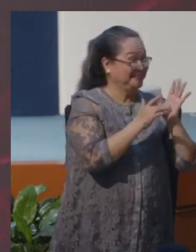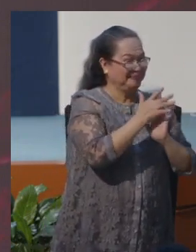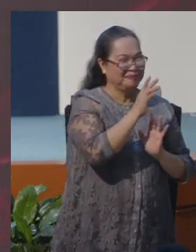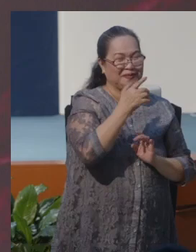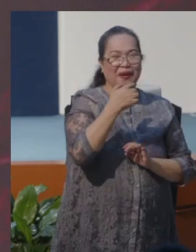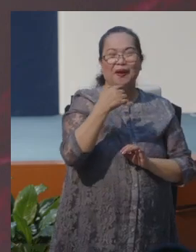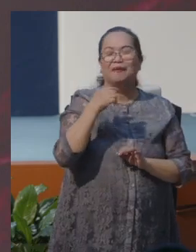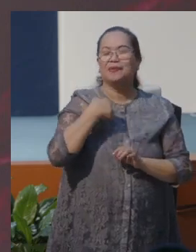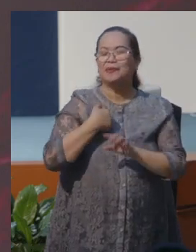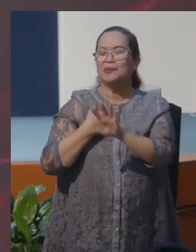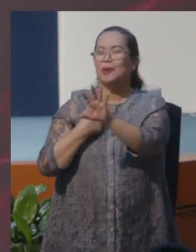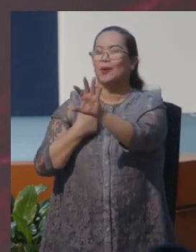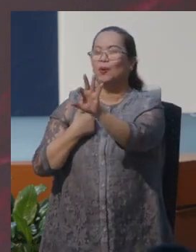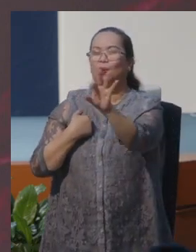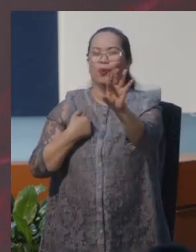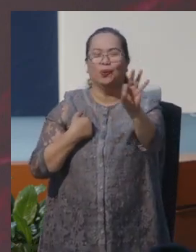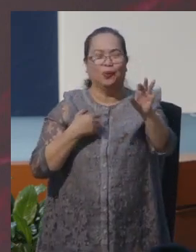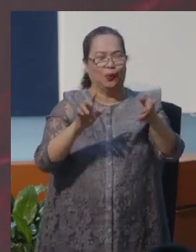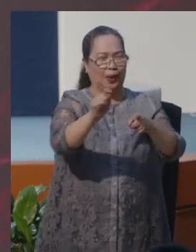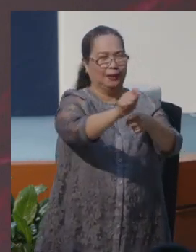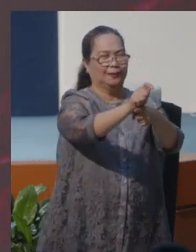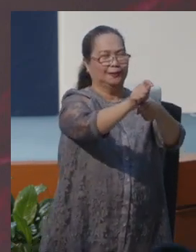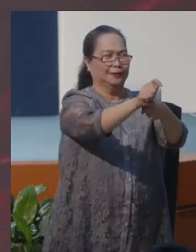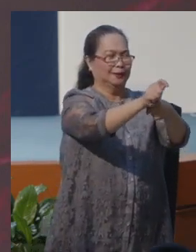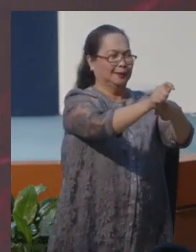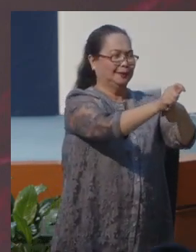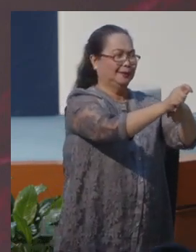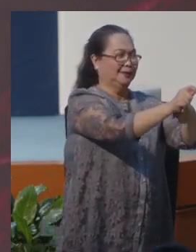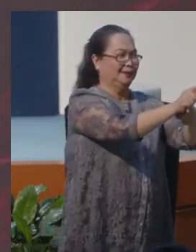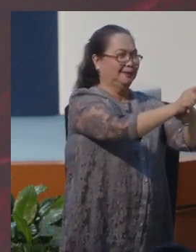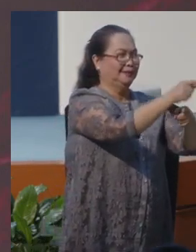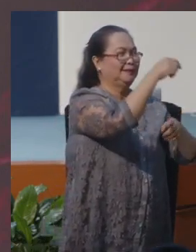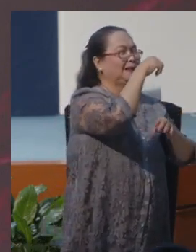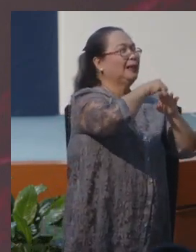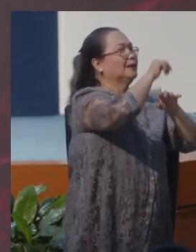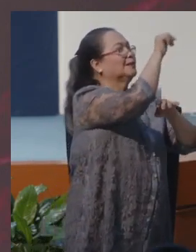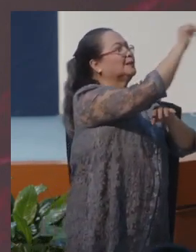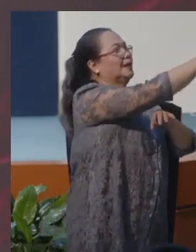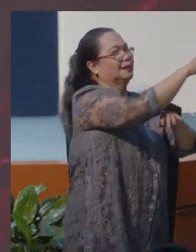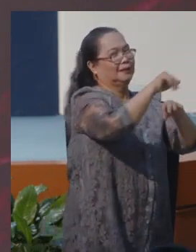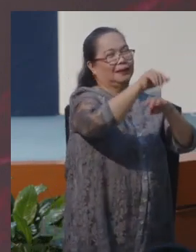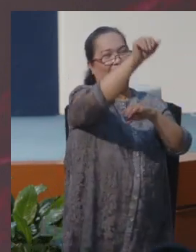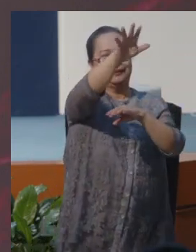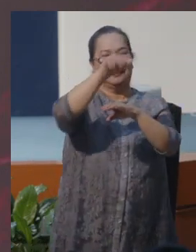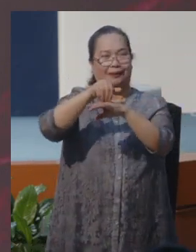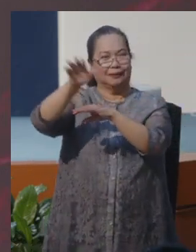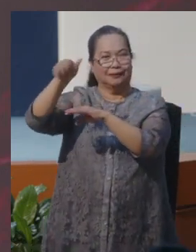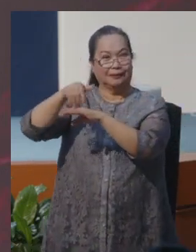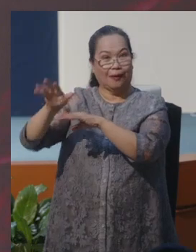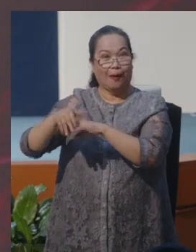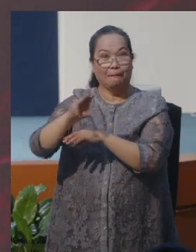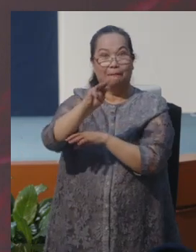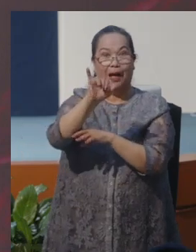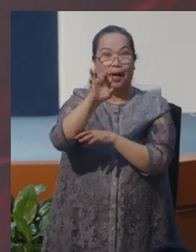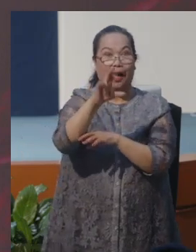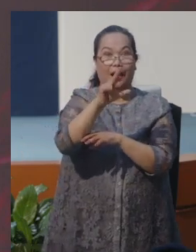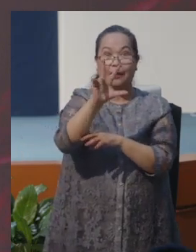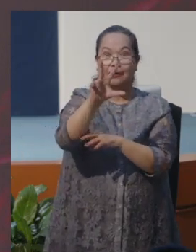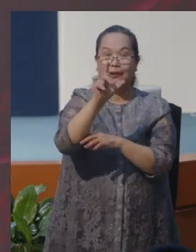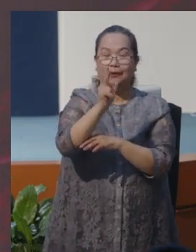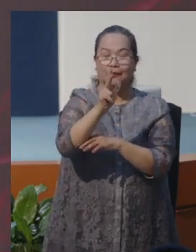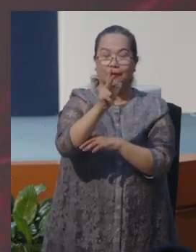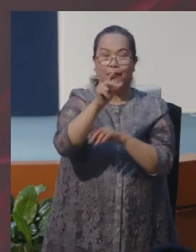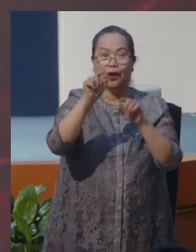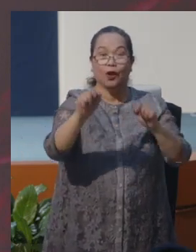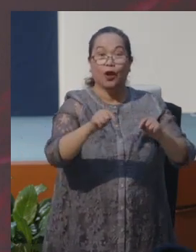upang sila ay itrain at upang sila ay ipadala. Sabi sa Mark 3:13, "And He went up